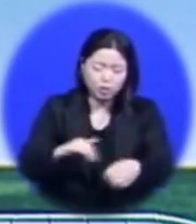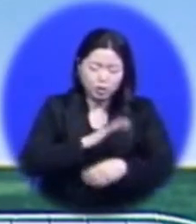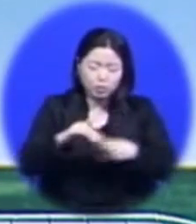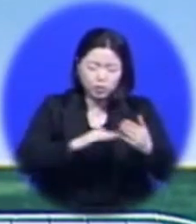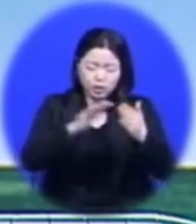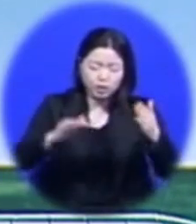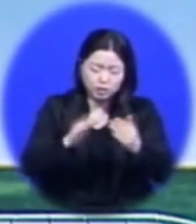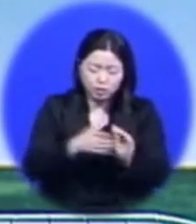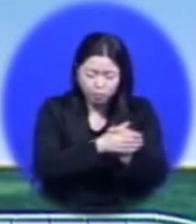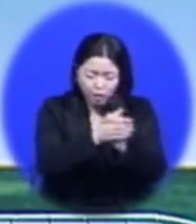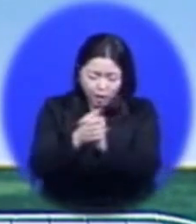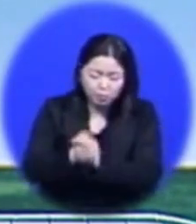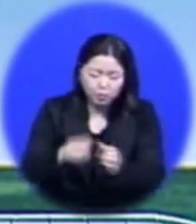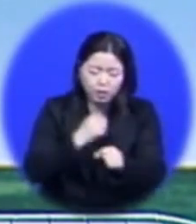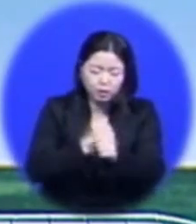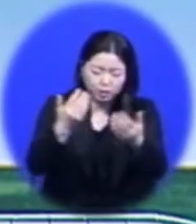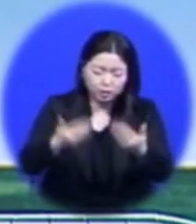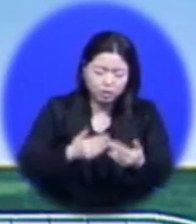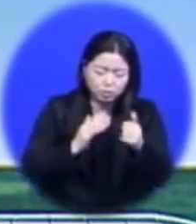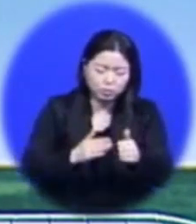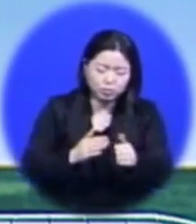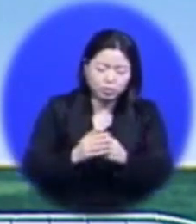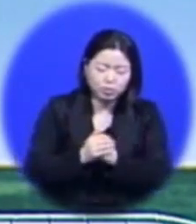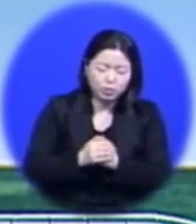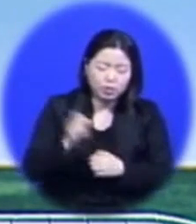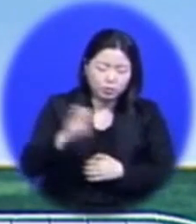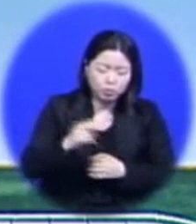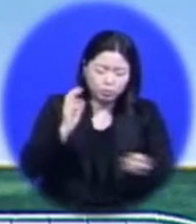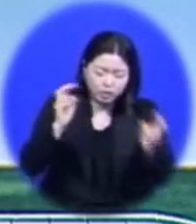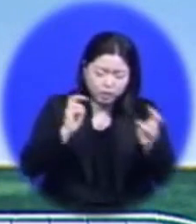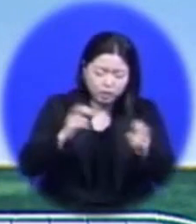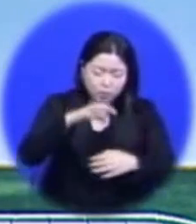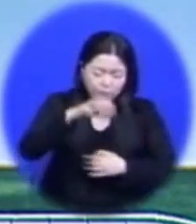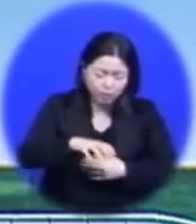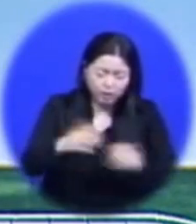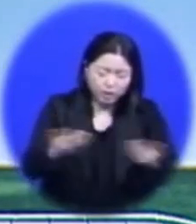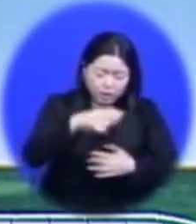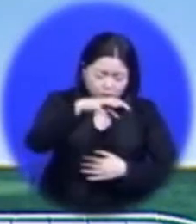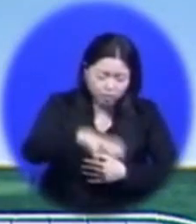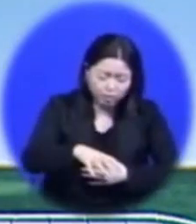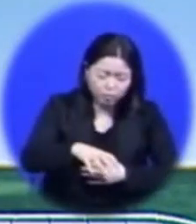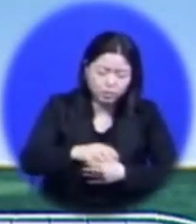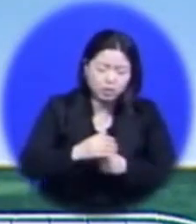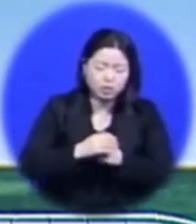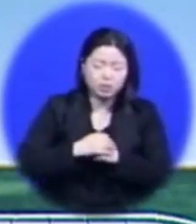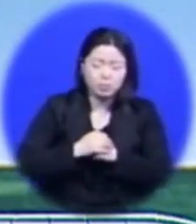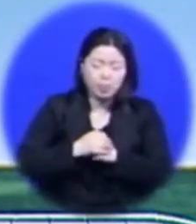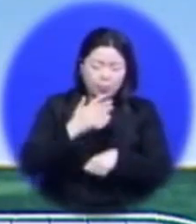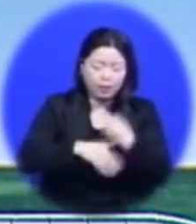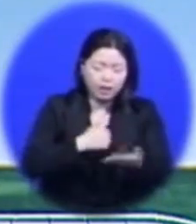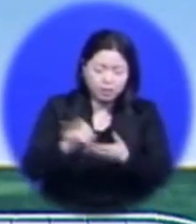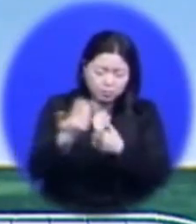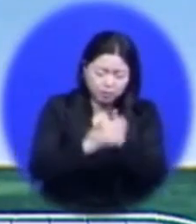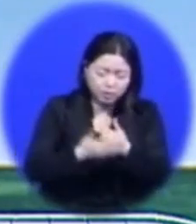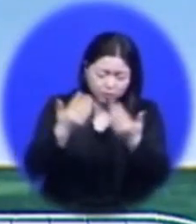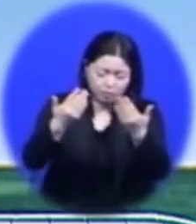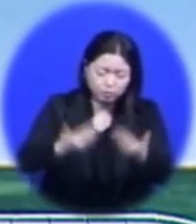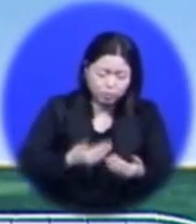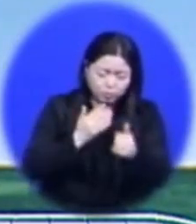가정을 화목하게 주시고 우리의 기업의 현장, 일터의 현장에서 하나님의 은혜를